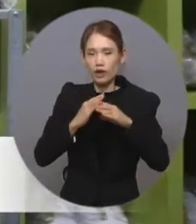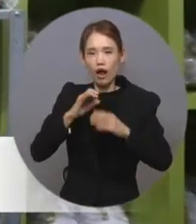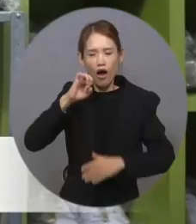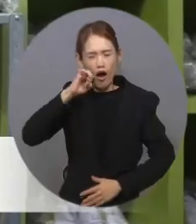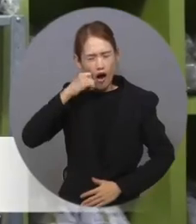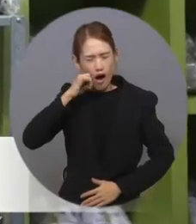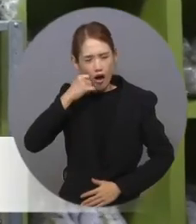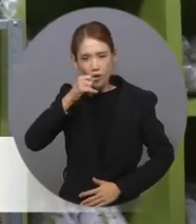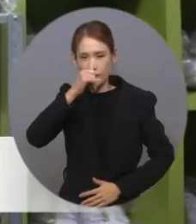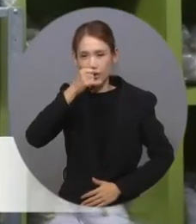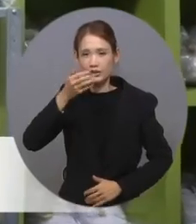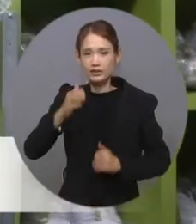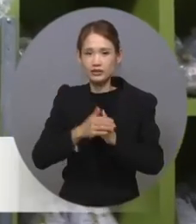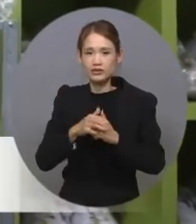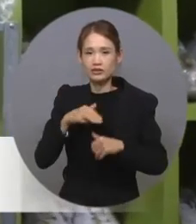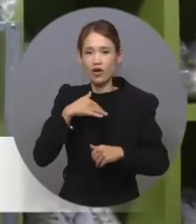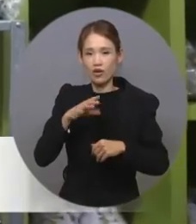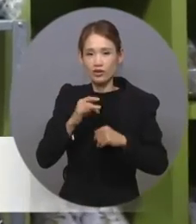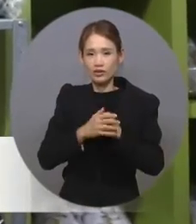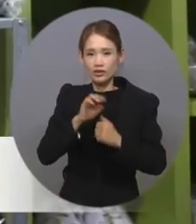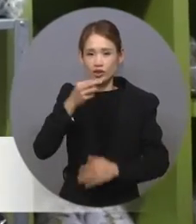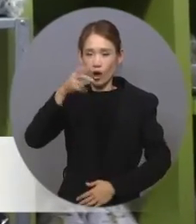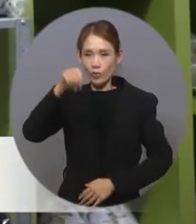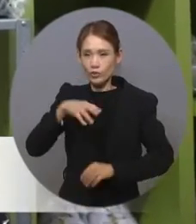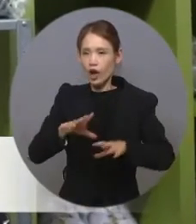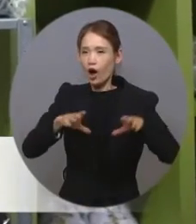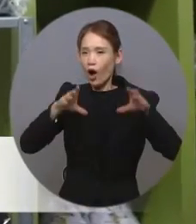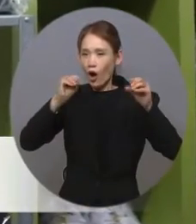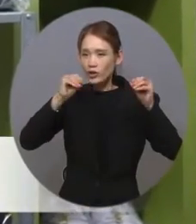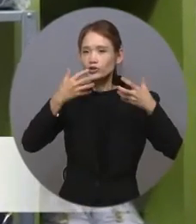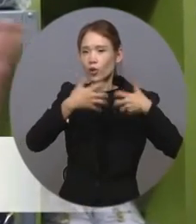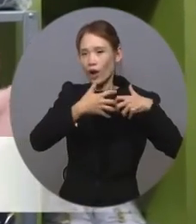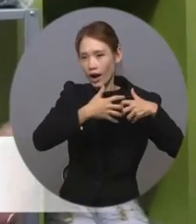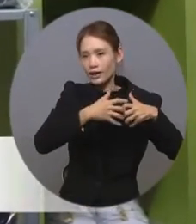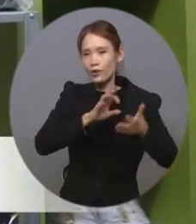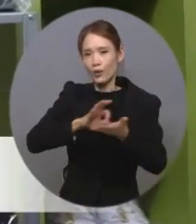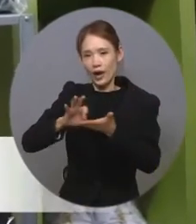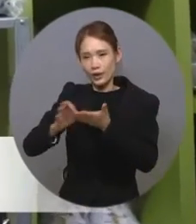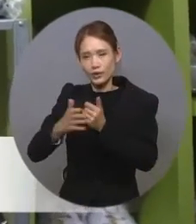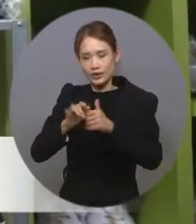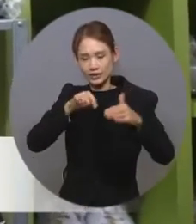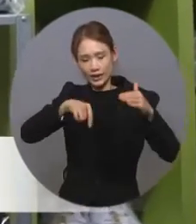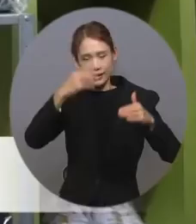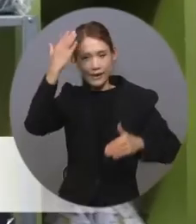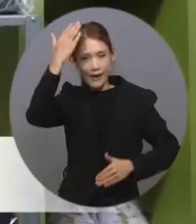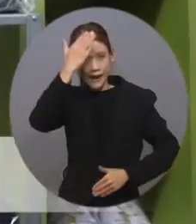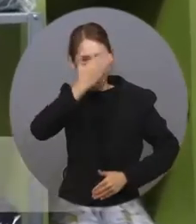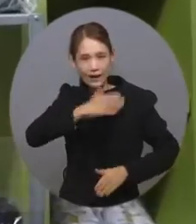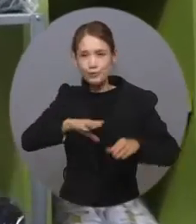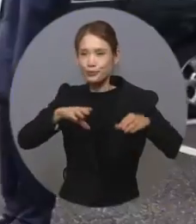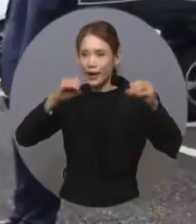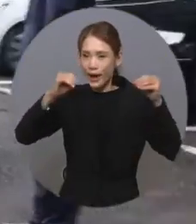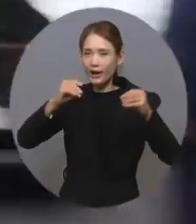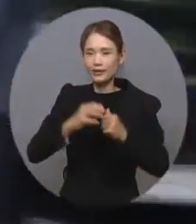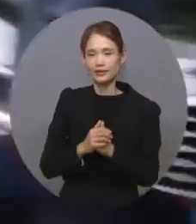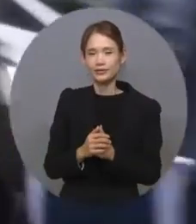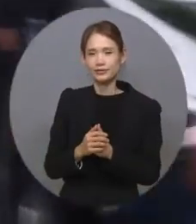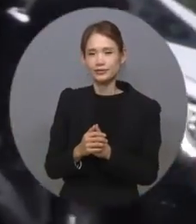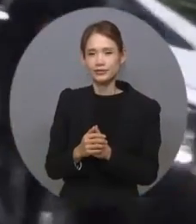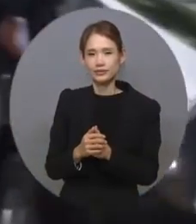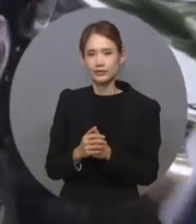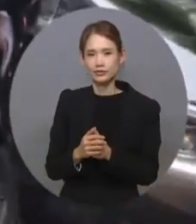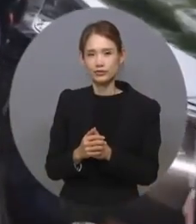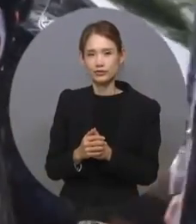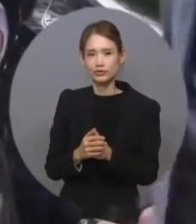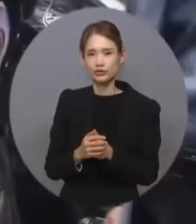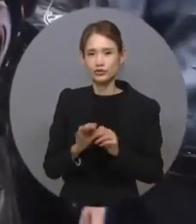같은 경우에는 텀블 건조기를 이용해서 건조를 시키기 때문에 속까지 깨끗하게 살균 효과까지. 두해째를